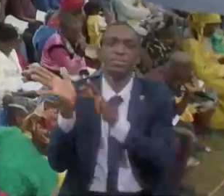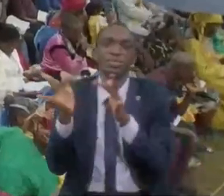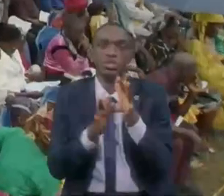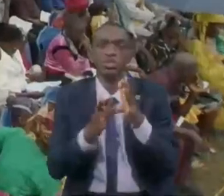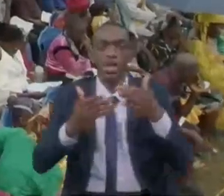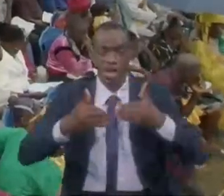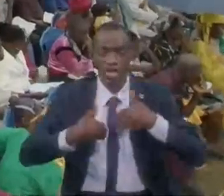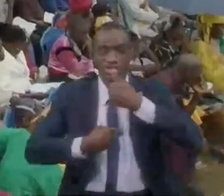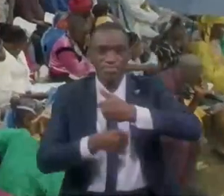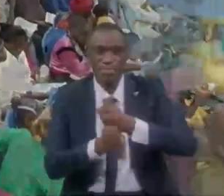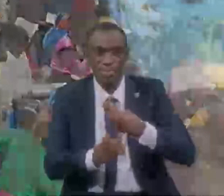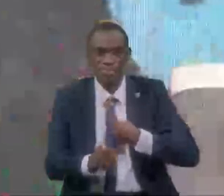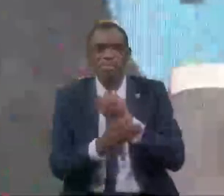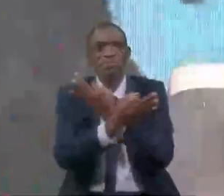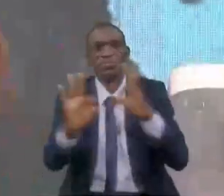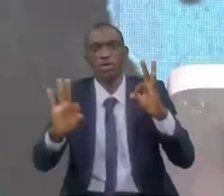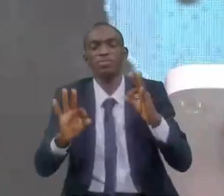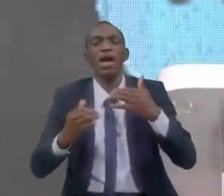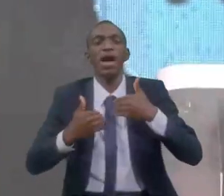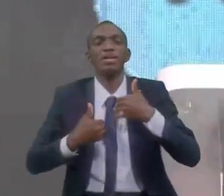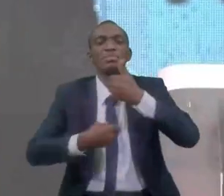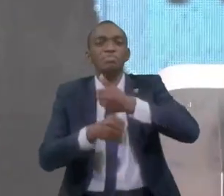m'a affranchi, nous